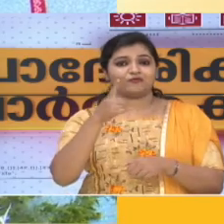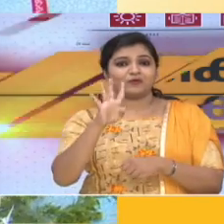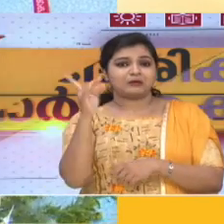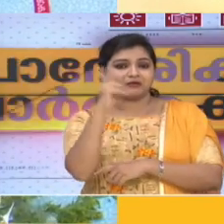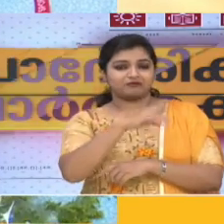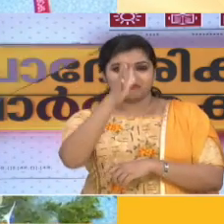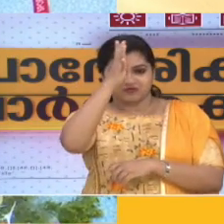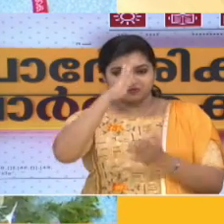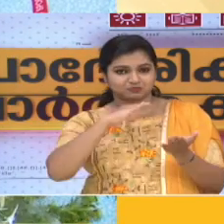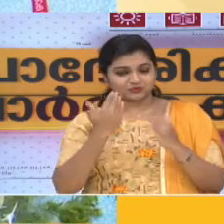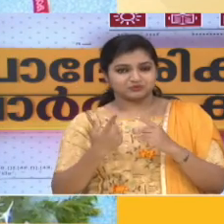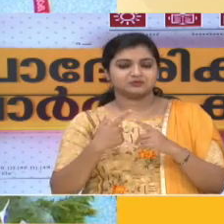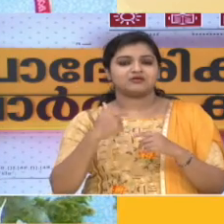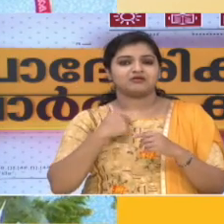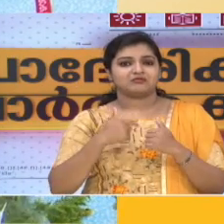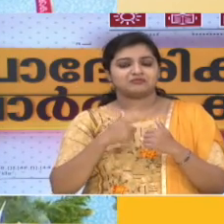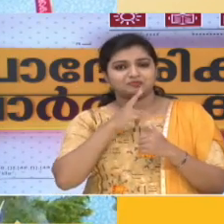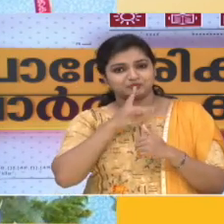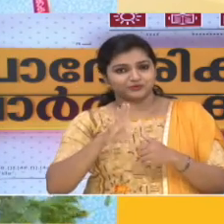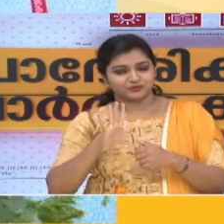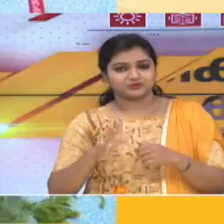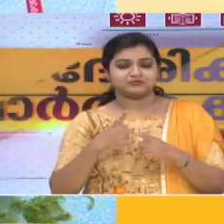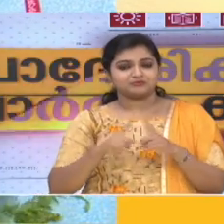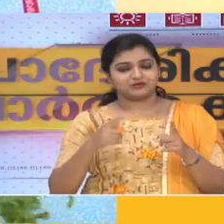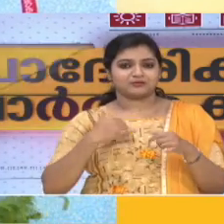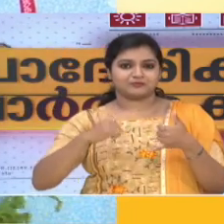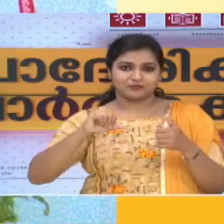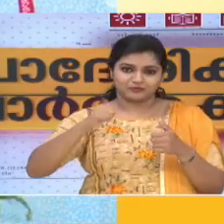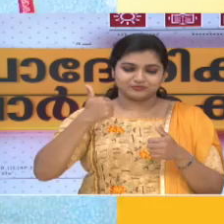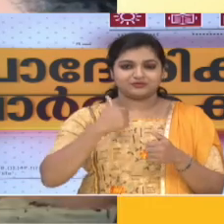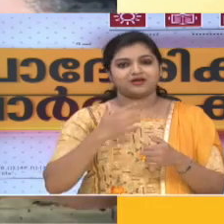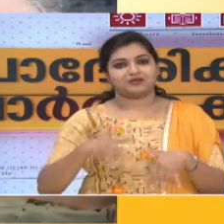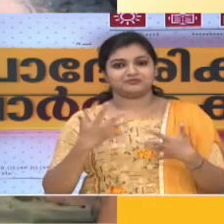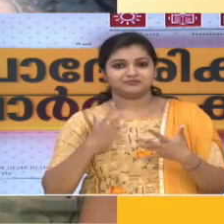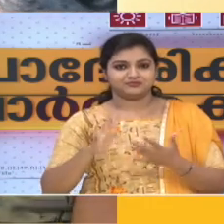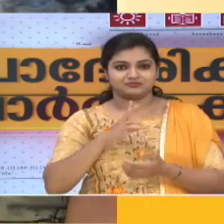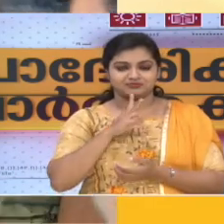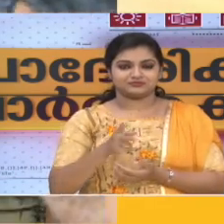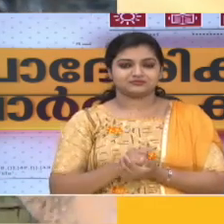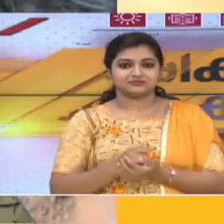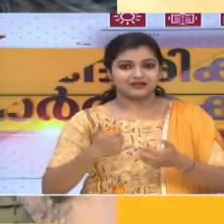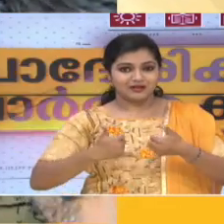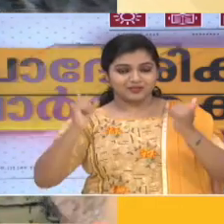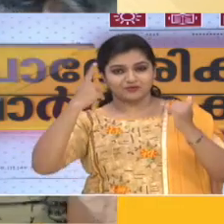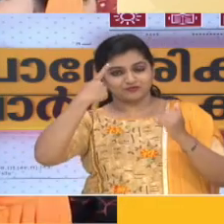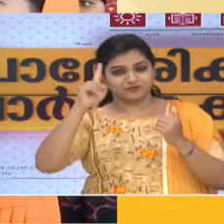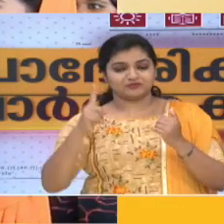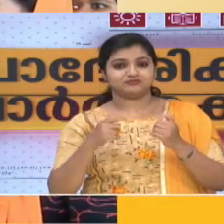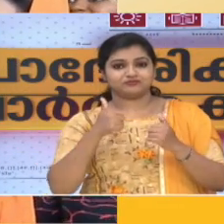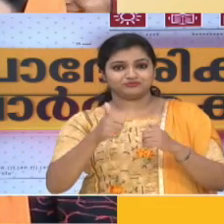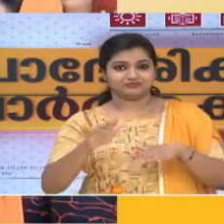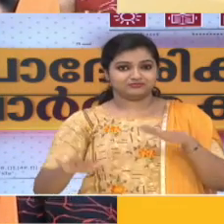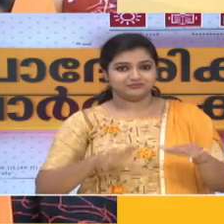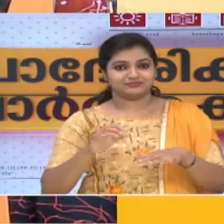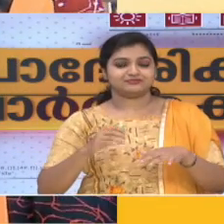ഒരുപാട് വേദനകളുണ്ടായിരുന്നു. എന്നാലും കളിക്കാൻ പറ്റി, ഒരുപാട് സന്തോഷം. രാജ്യത്തിനായി മികച്ച പ്രകടനം കാഴ്ചവെക്കാനായതിന്റെ സന്തോഷം